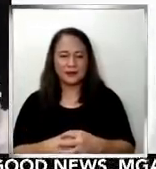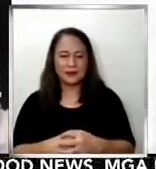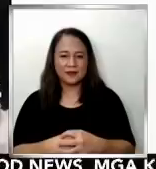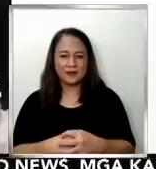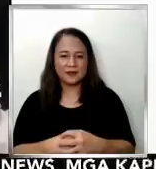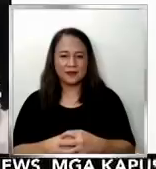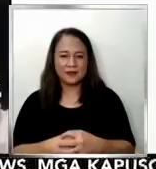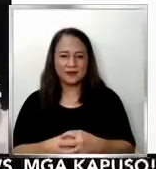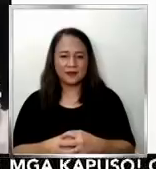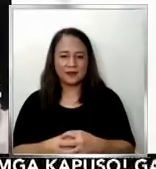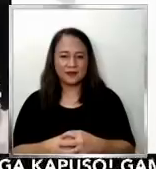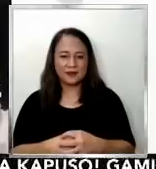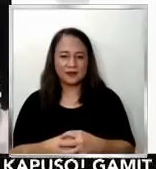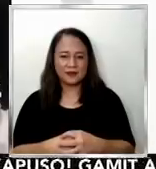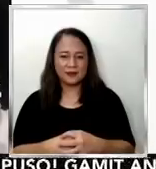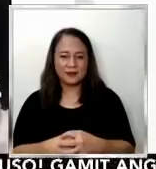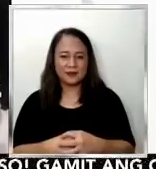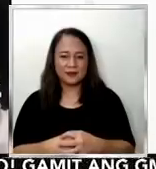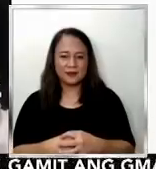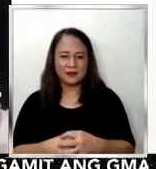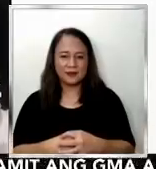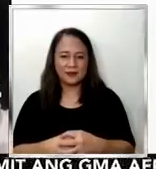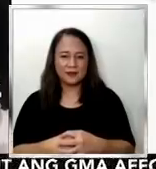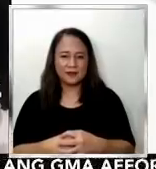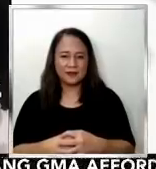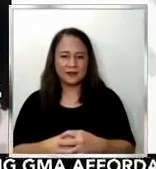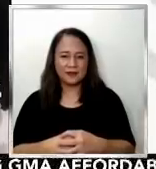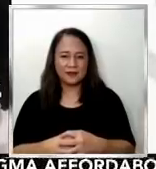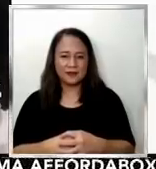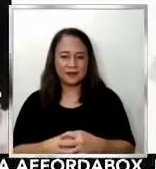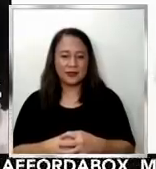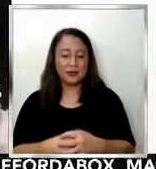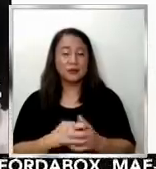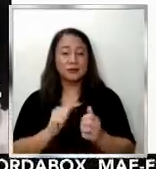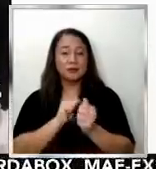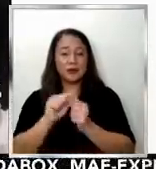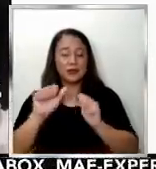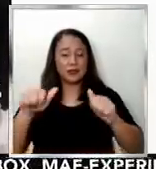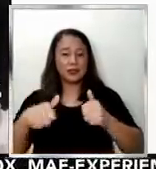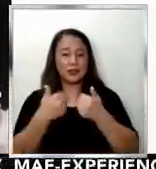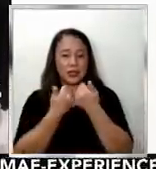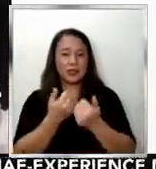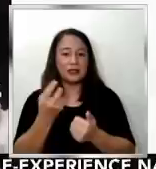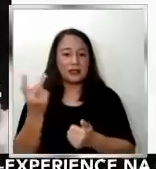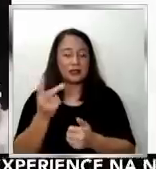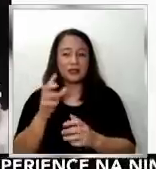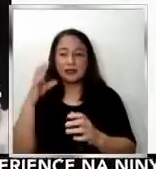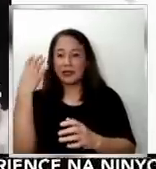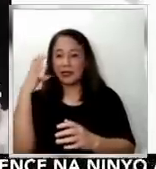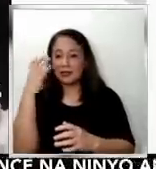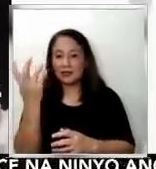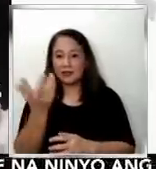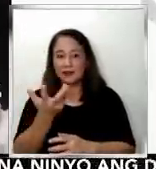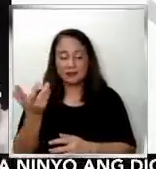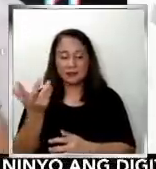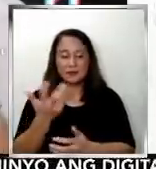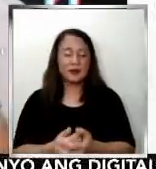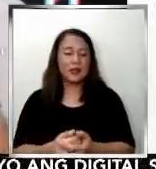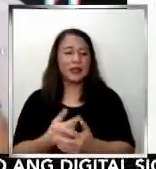Caught in a bad romance. Kumasa rin sa challenge ang magpipinsang ito. Sinubukan